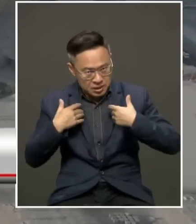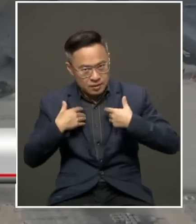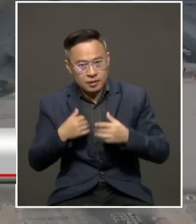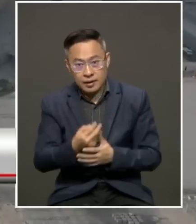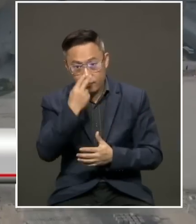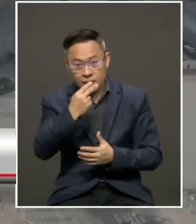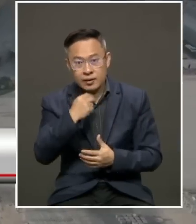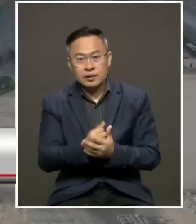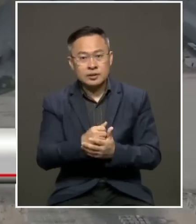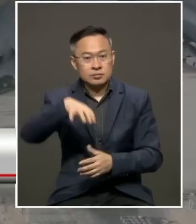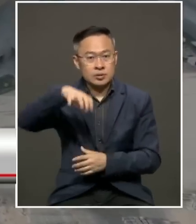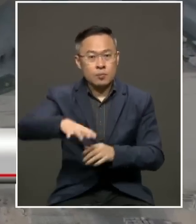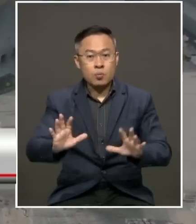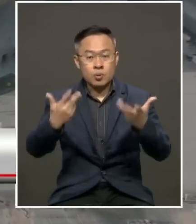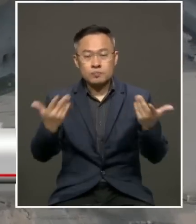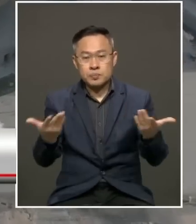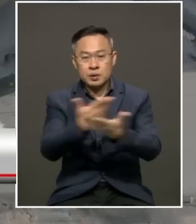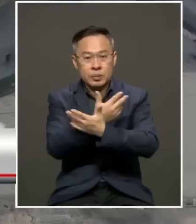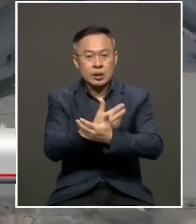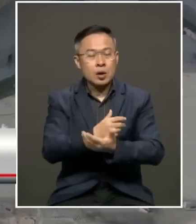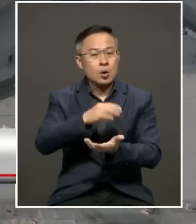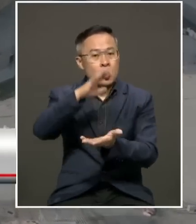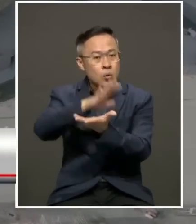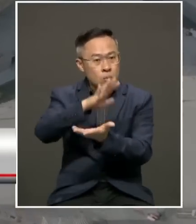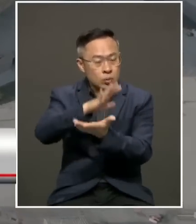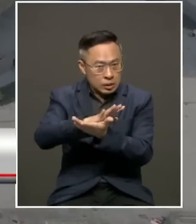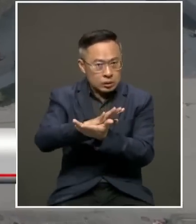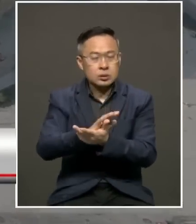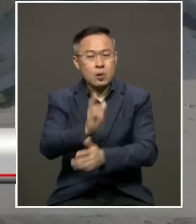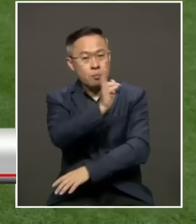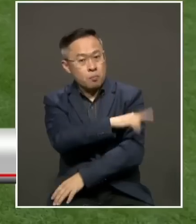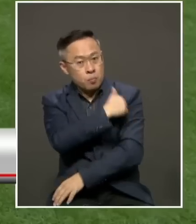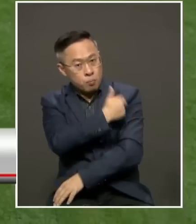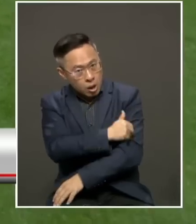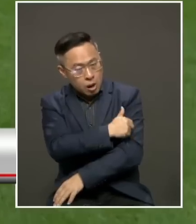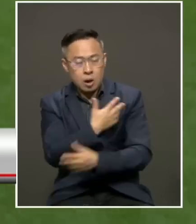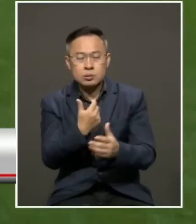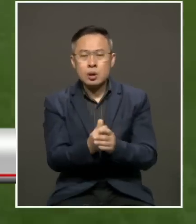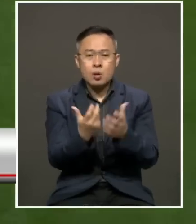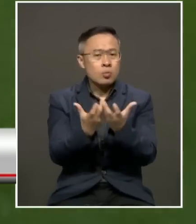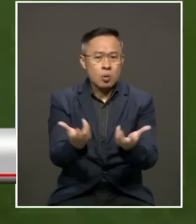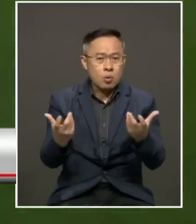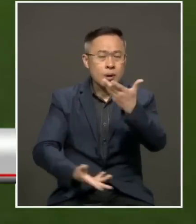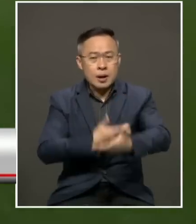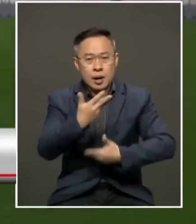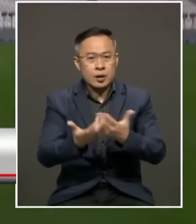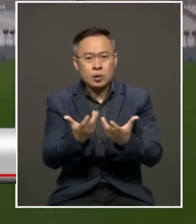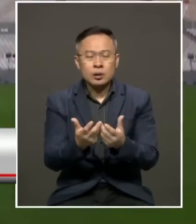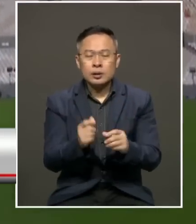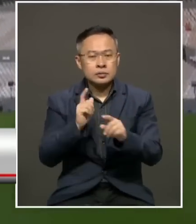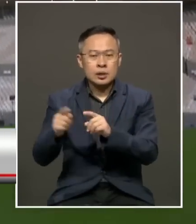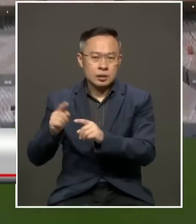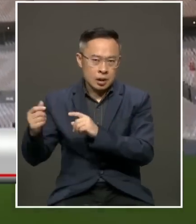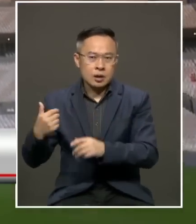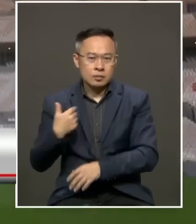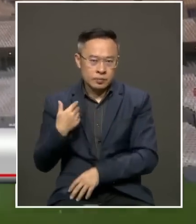ร้านค้าร้านกาแฟคลินิกแล้วก็สิ่งอำนวยความสะดวกด้านกีฬาครับทั้งหมด